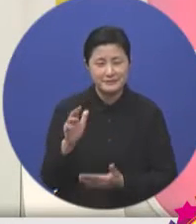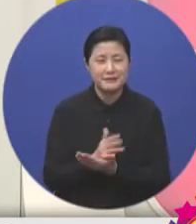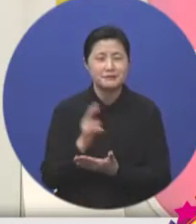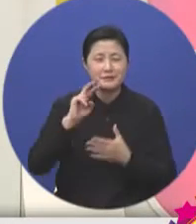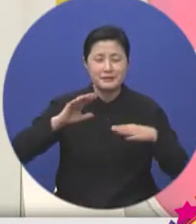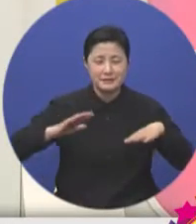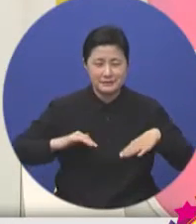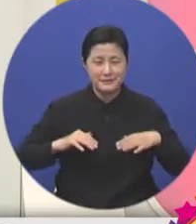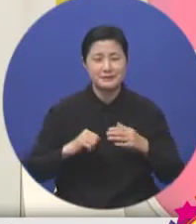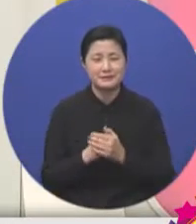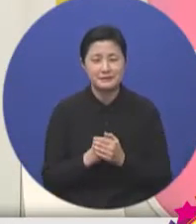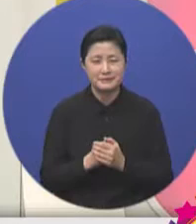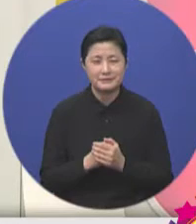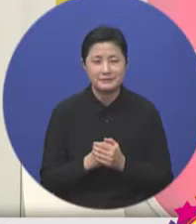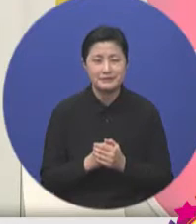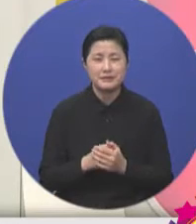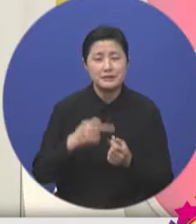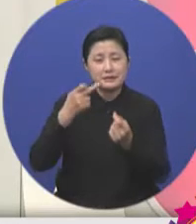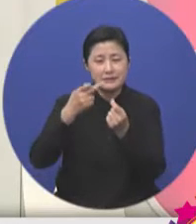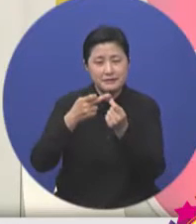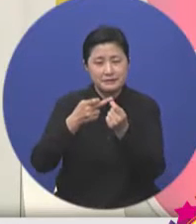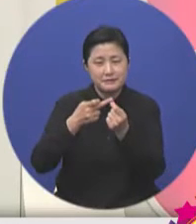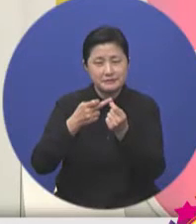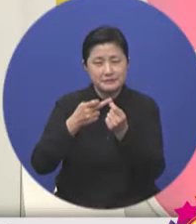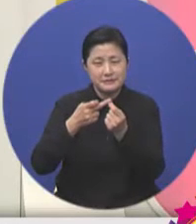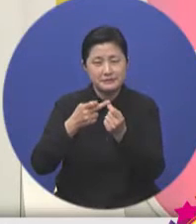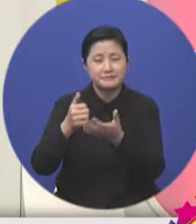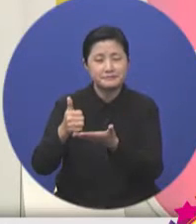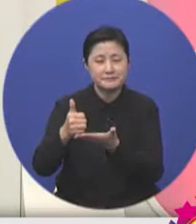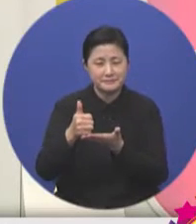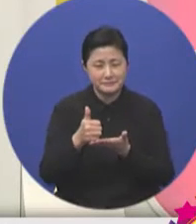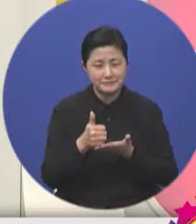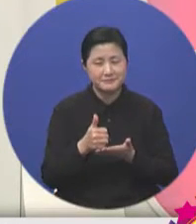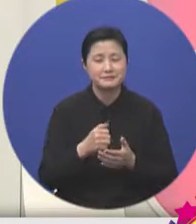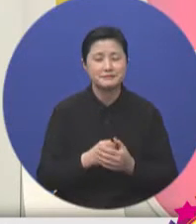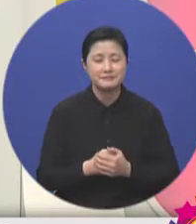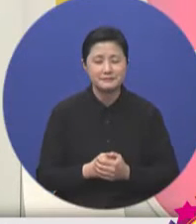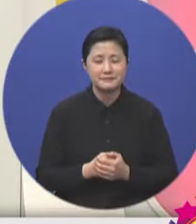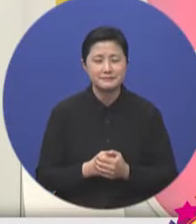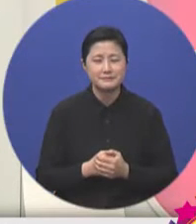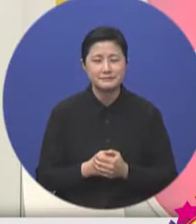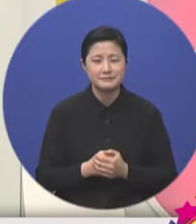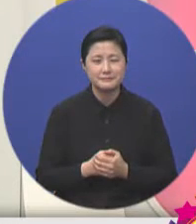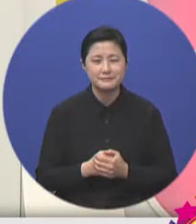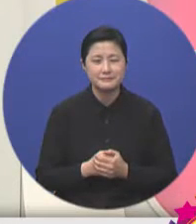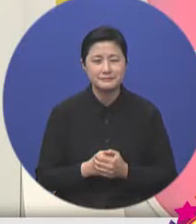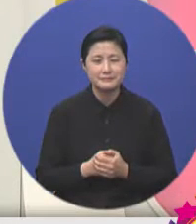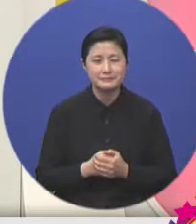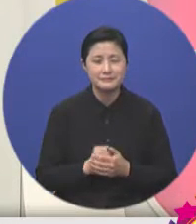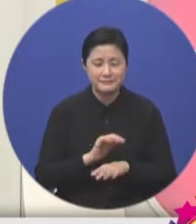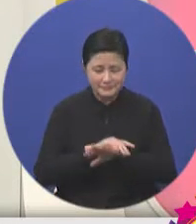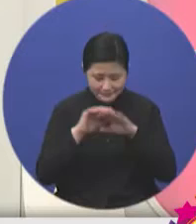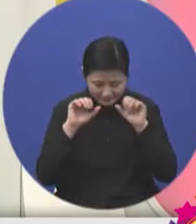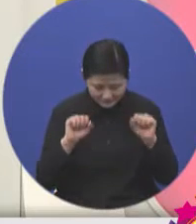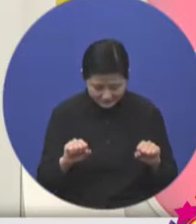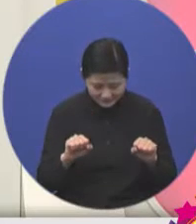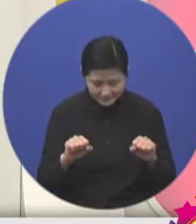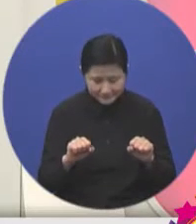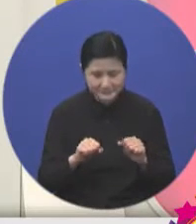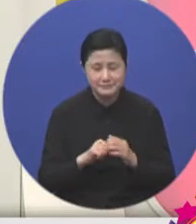나눔 노래자랑 12번째 또 그쵸? 즉석 참가자 또 만나보도록 하겠습니다.